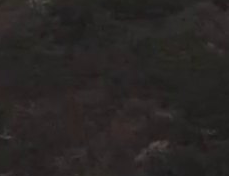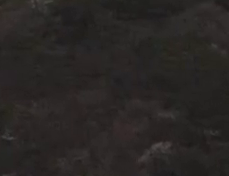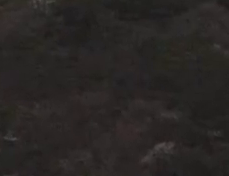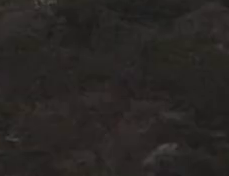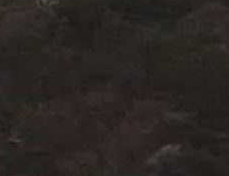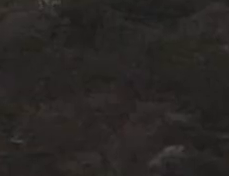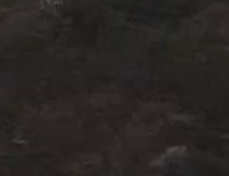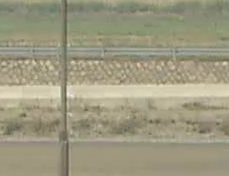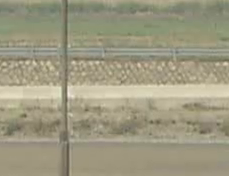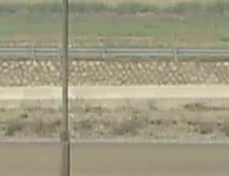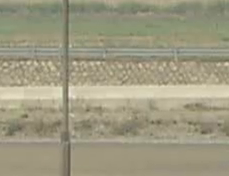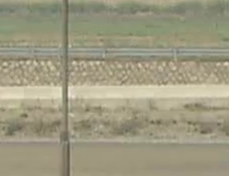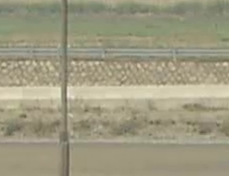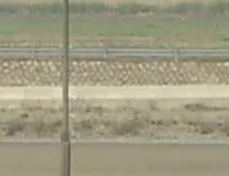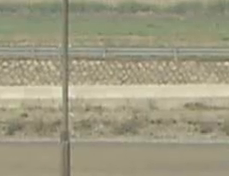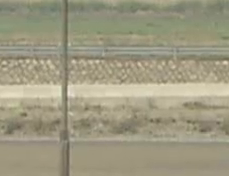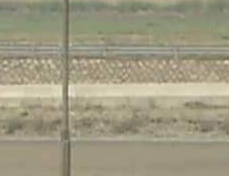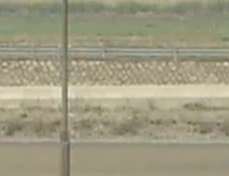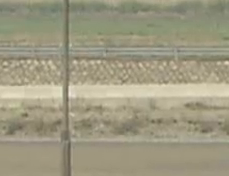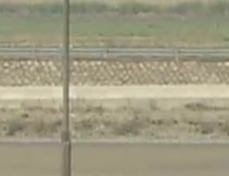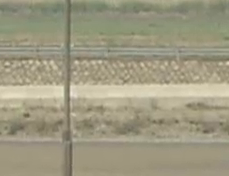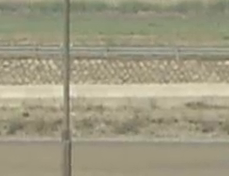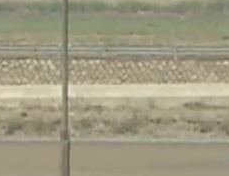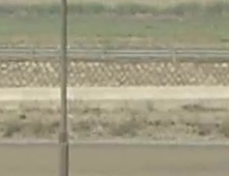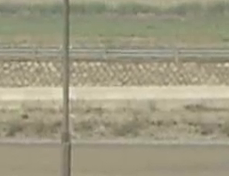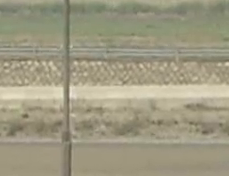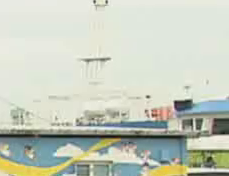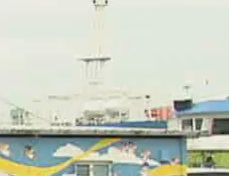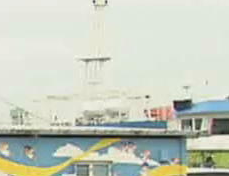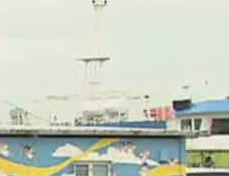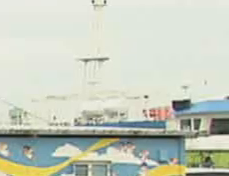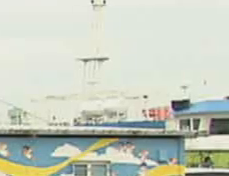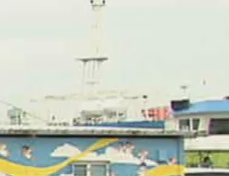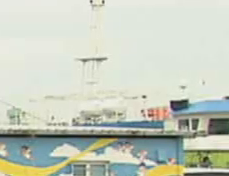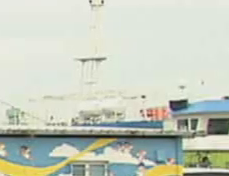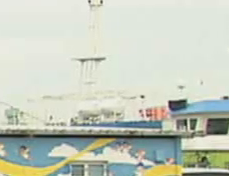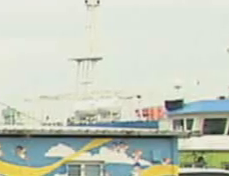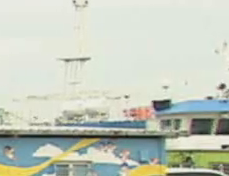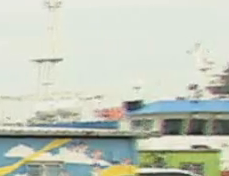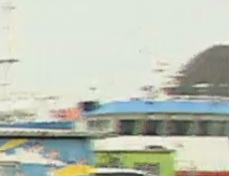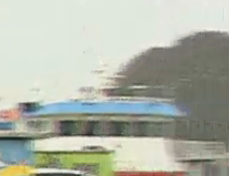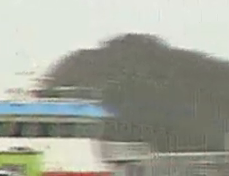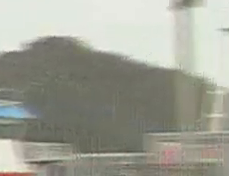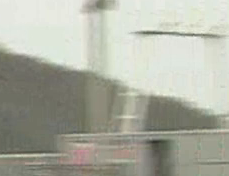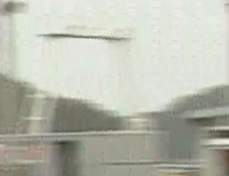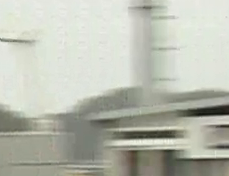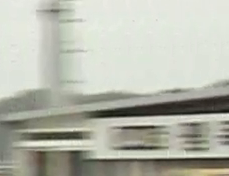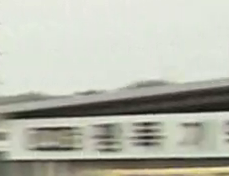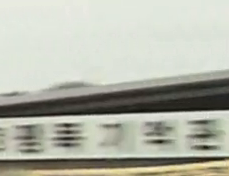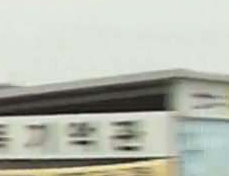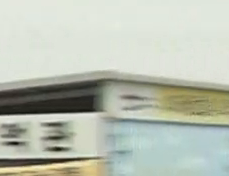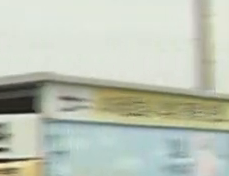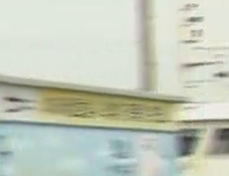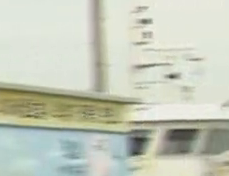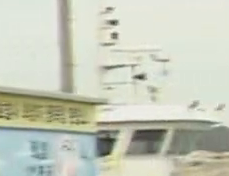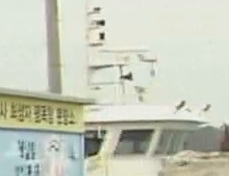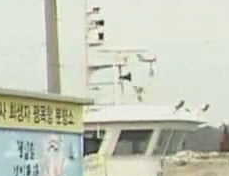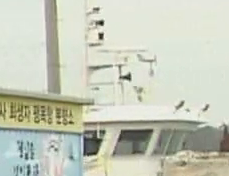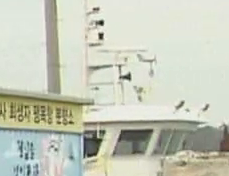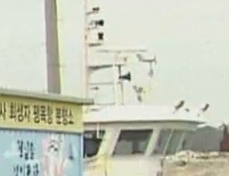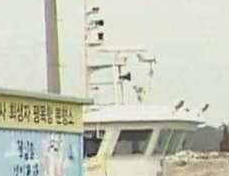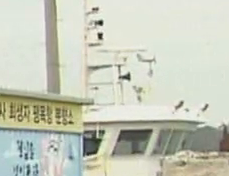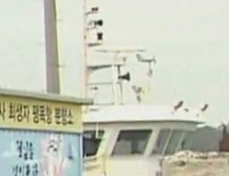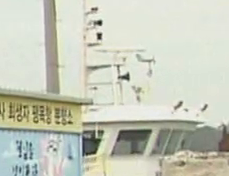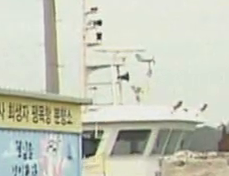공사가 본격화되면서 많은 것들이 바뀌었습니다. 참사의 흔적은 온데간데 없지만 기업관과 가족 식당